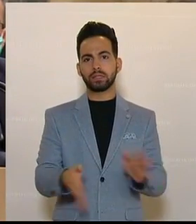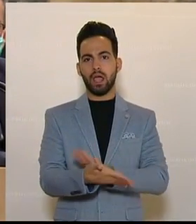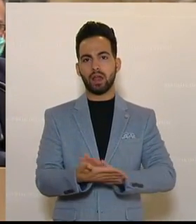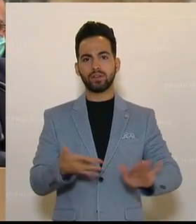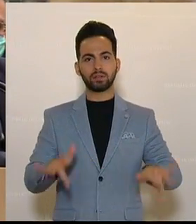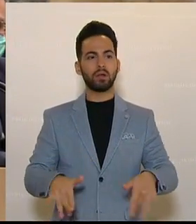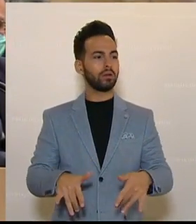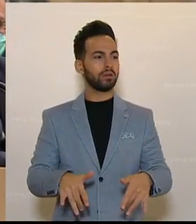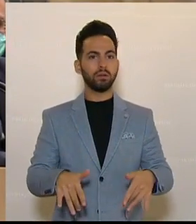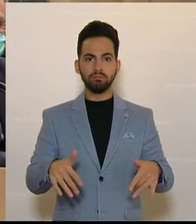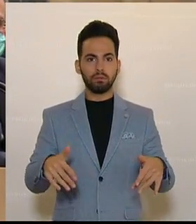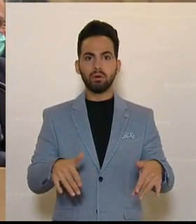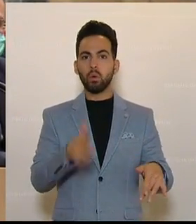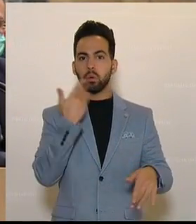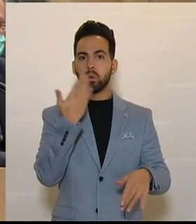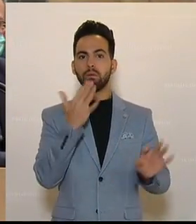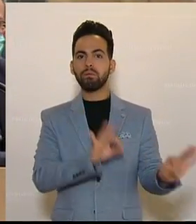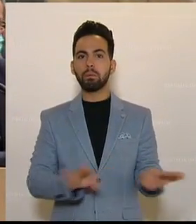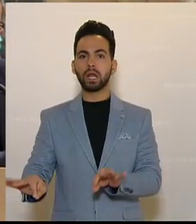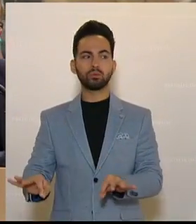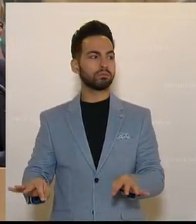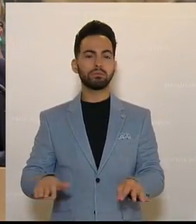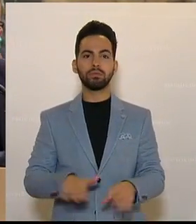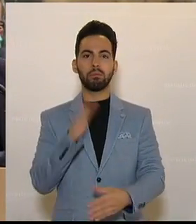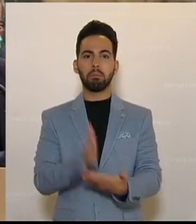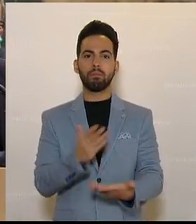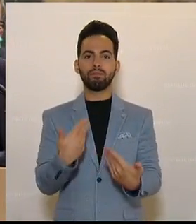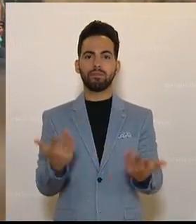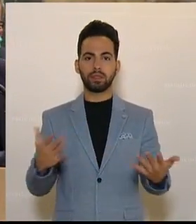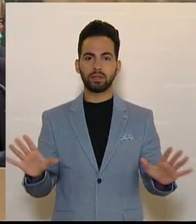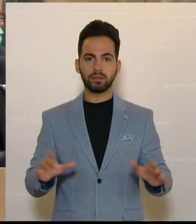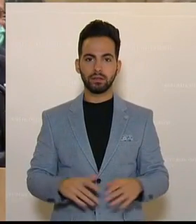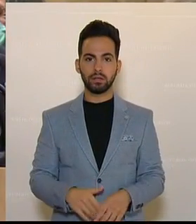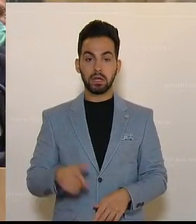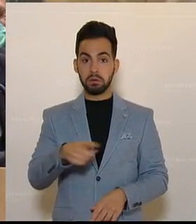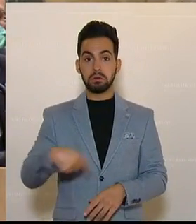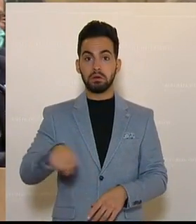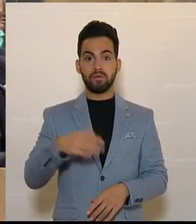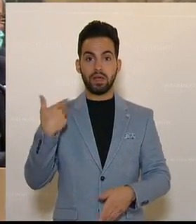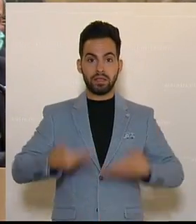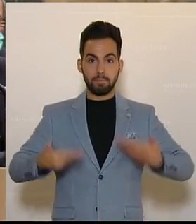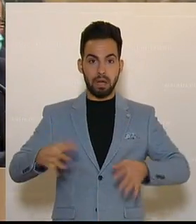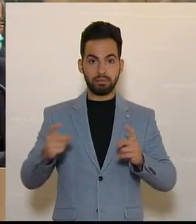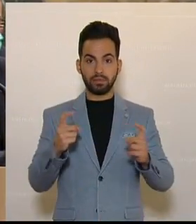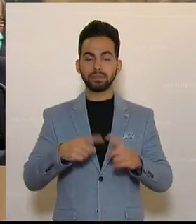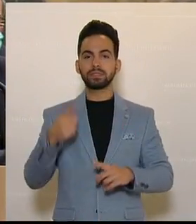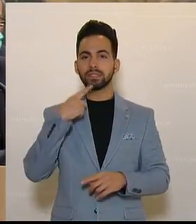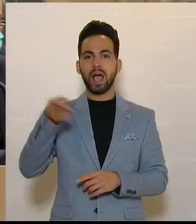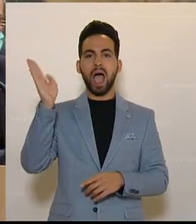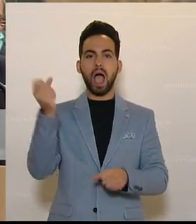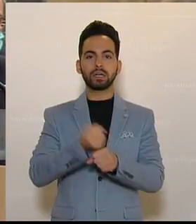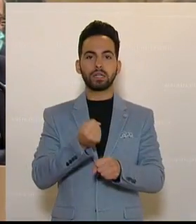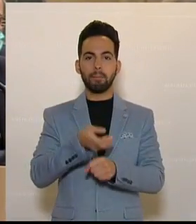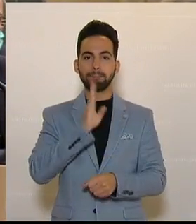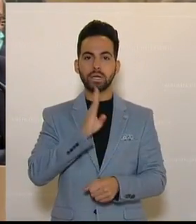Breite, die es bräuchte, so ausschließen. Und weil Ihr Argument auch in der Debatte gekommen ist, bei der Einführung der